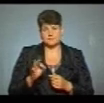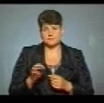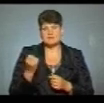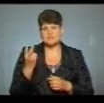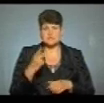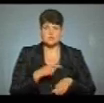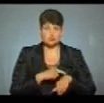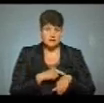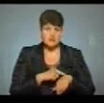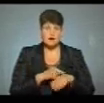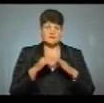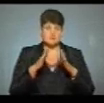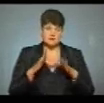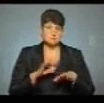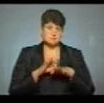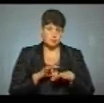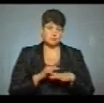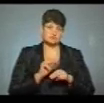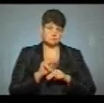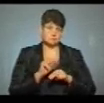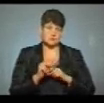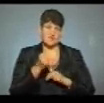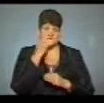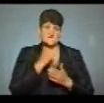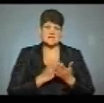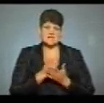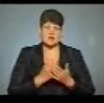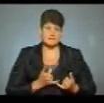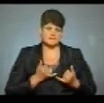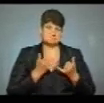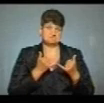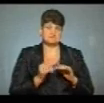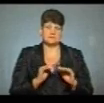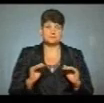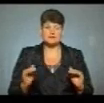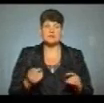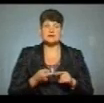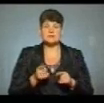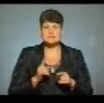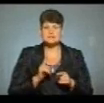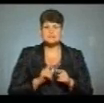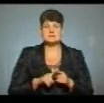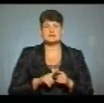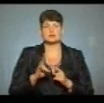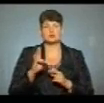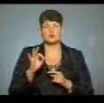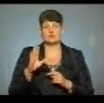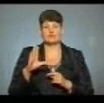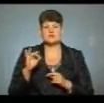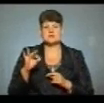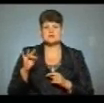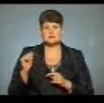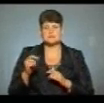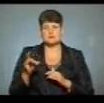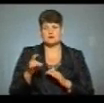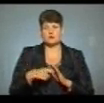12-та година у таборі триває військово-патріотичний вишкіл «Ветерани патріотам». Це Олександр Янихбаш із села Керменчик Великоновосілківського району, що на